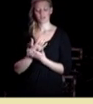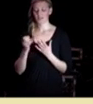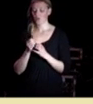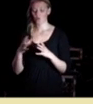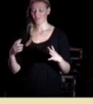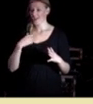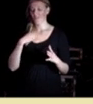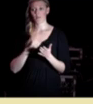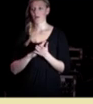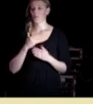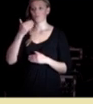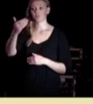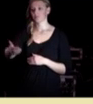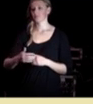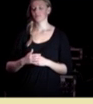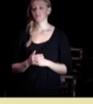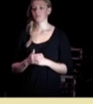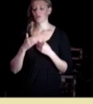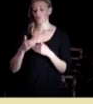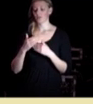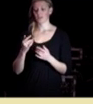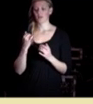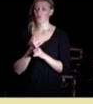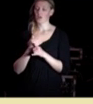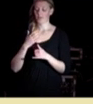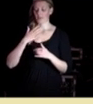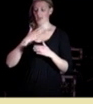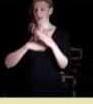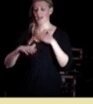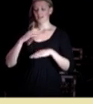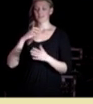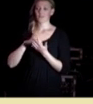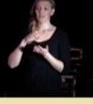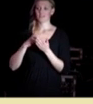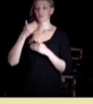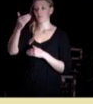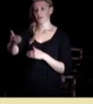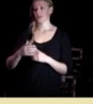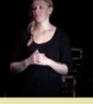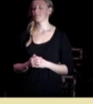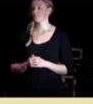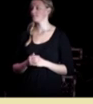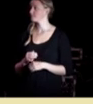utvikling som jeg vil være med på i forhold til fremtidens helsevesen.